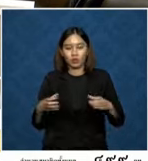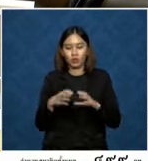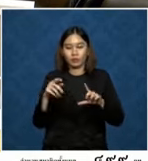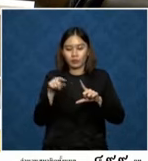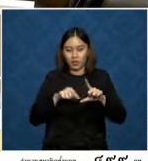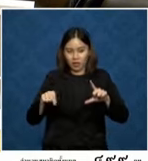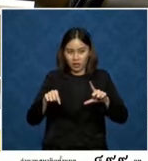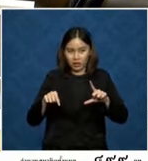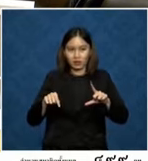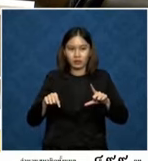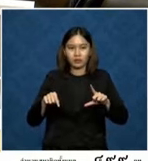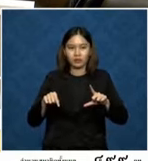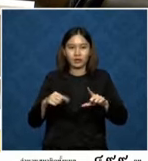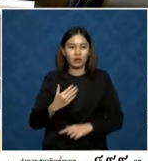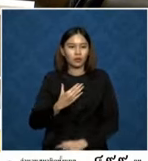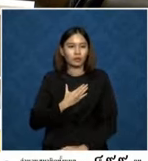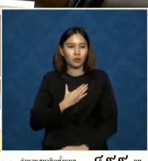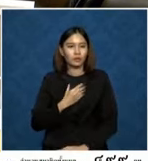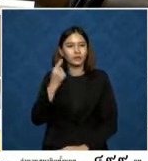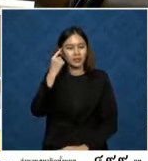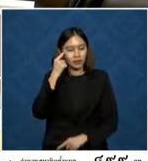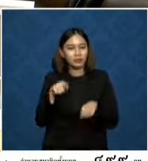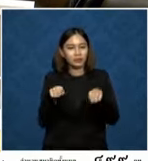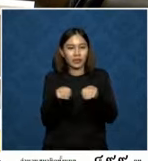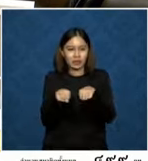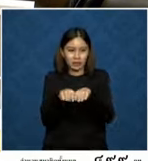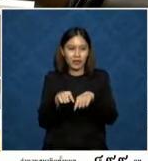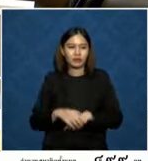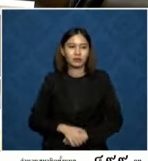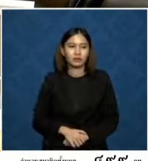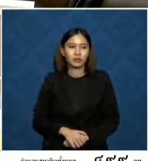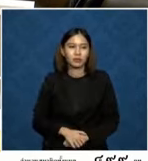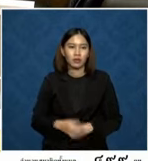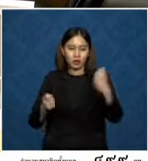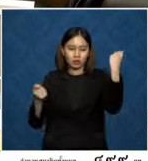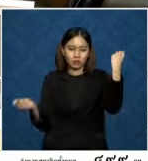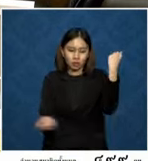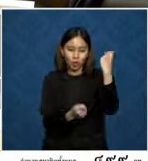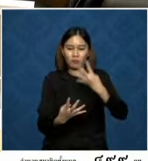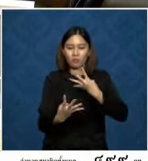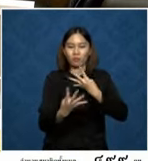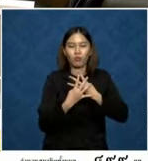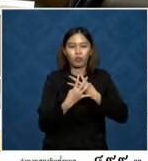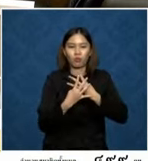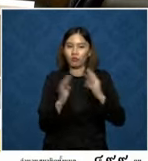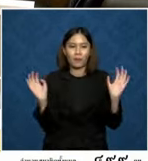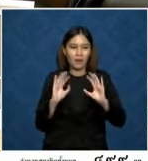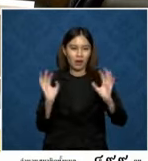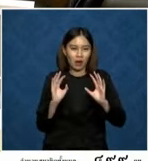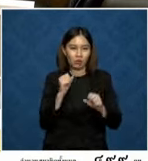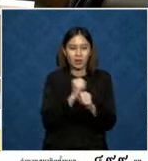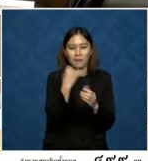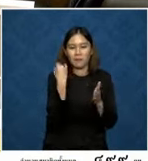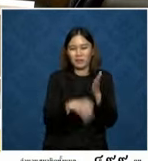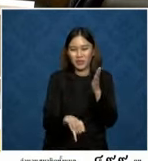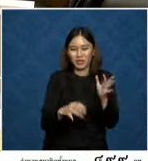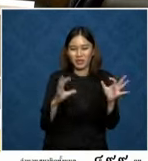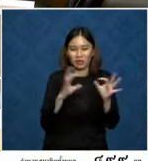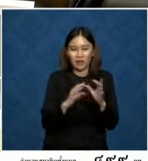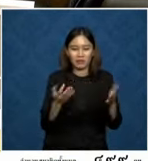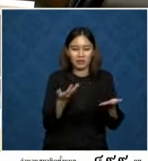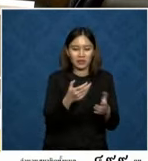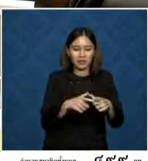นะครับแล้วก็ส่วนตัวของผมเนี่ยเห็นด้วยนะครับว่าจะไม่ควรนำโทษจำคุกมาใช้ในกับความผิดเกี่ยวกับเรื่องของเช็ค